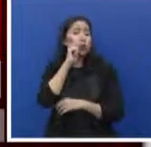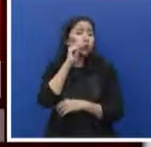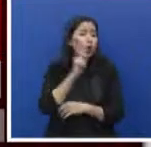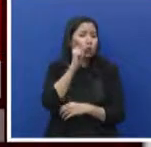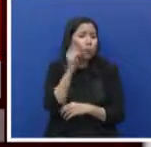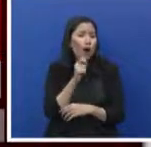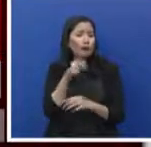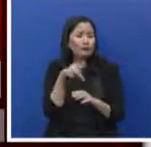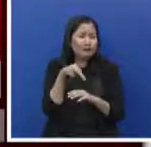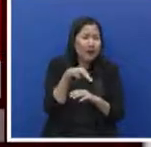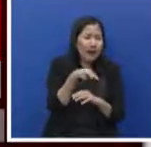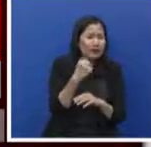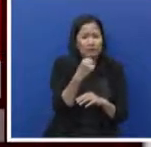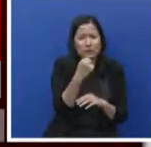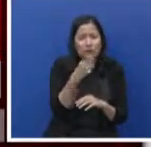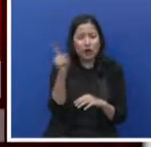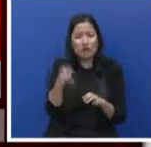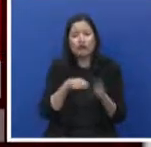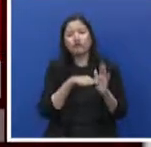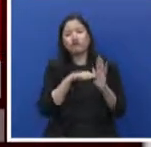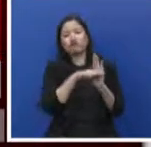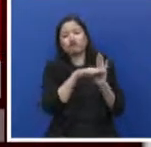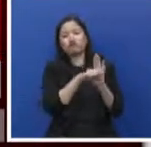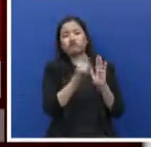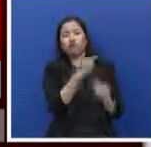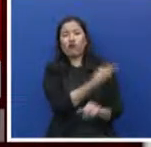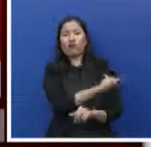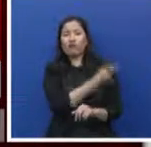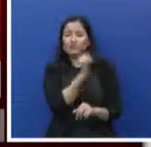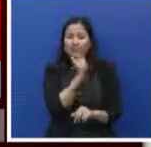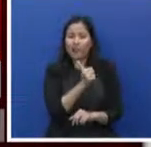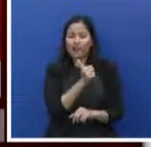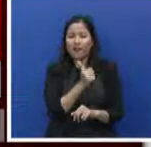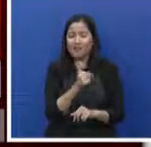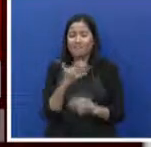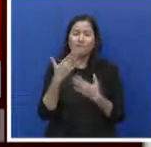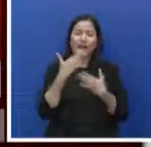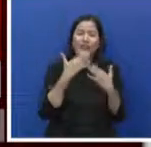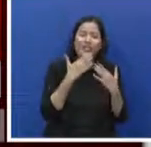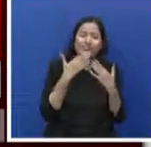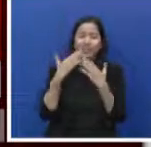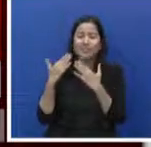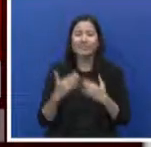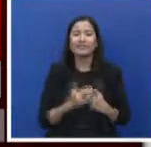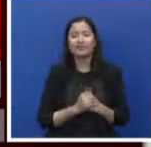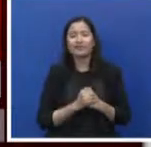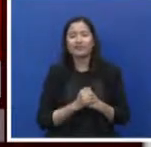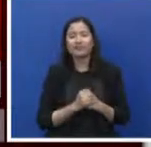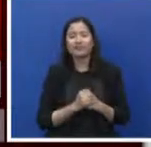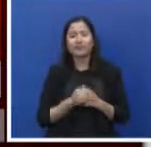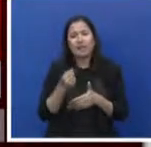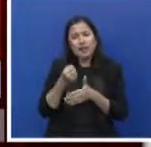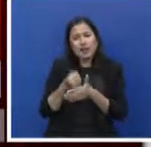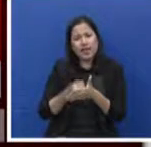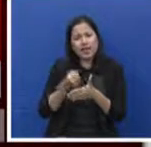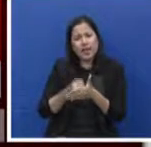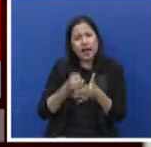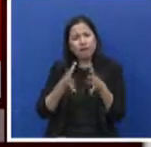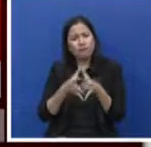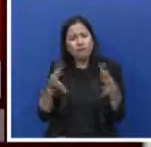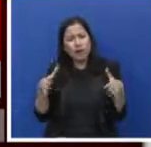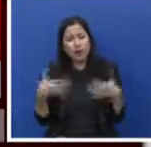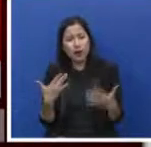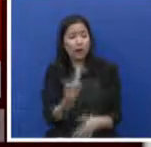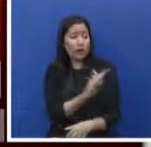bisa divaksin di fasilitas Halodoc sama Gojek. Jadi sekali lagi terima kasih banyak. Tantangan paling besar satu, itu